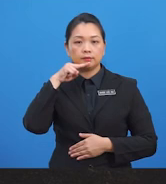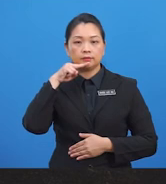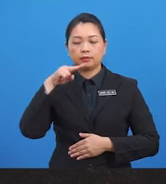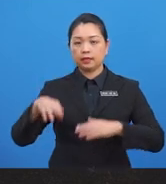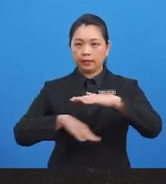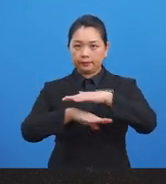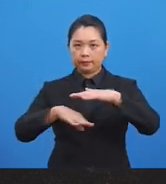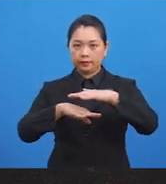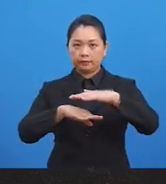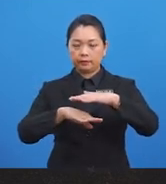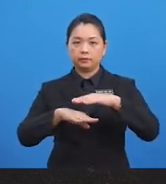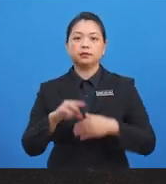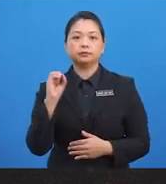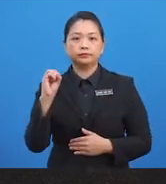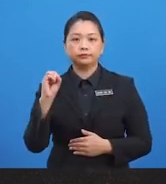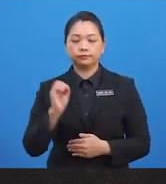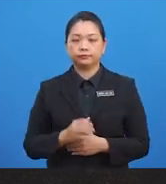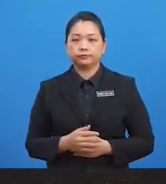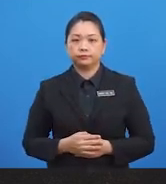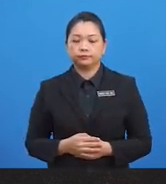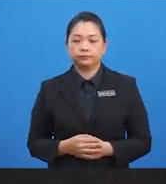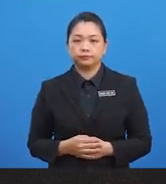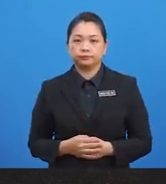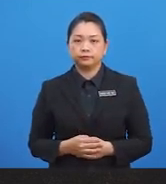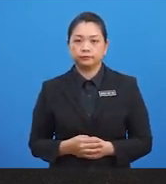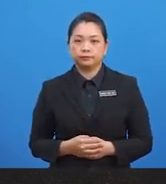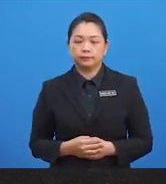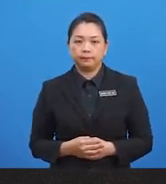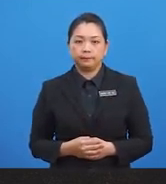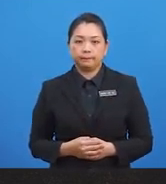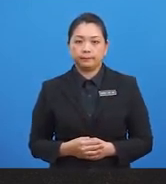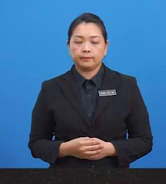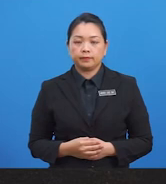Kemudian ditolak dengan nilai had bawah, iaitu 0.